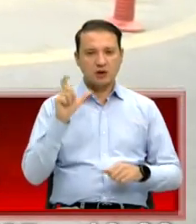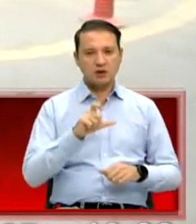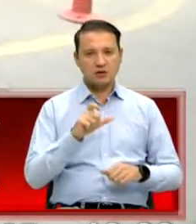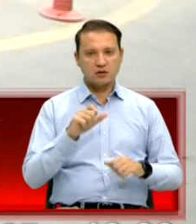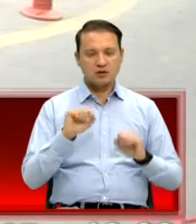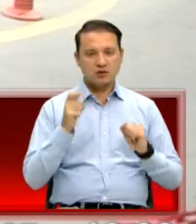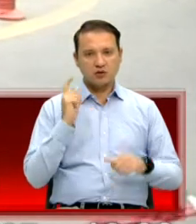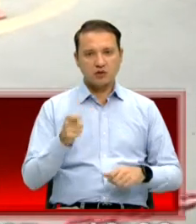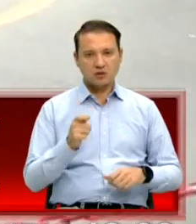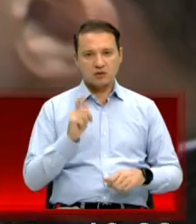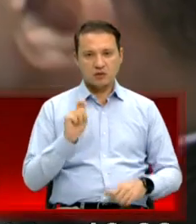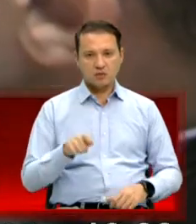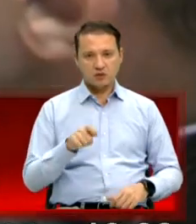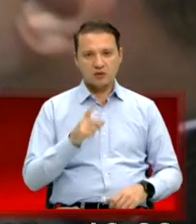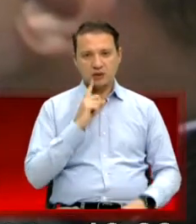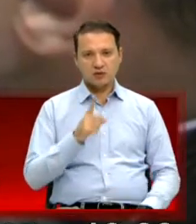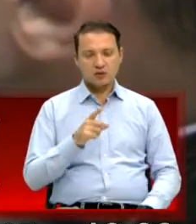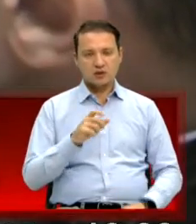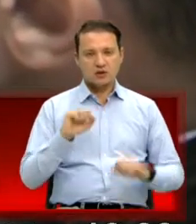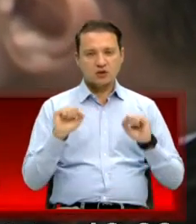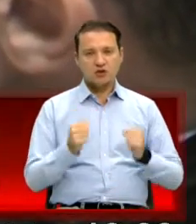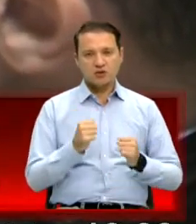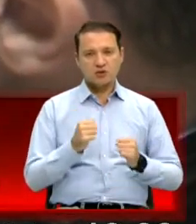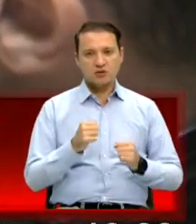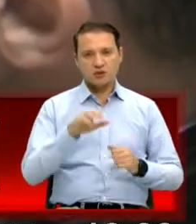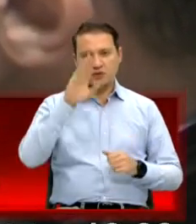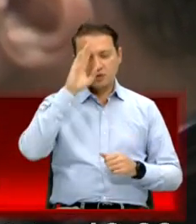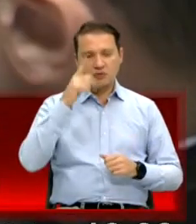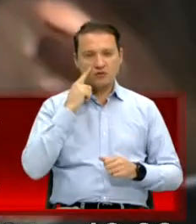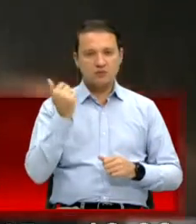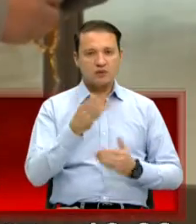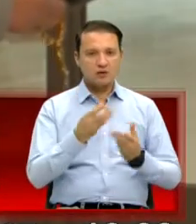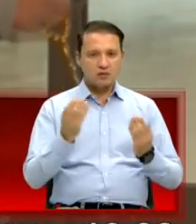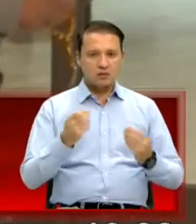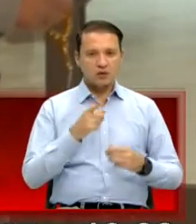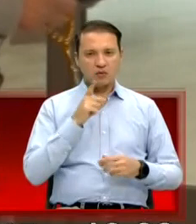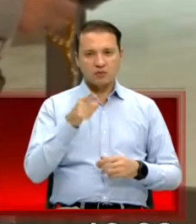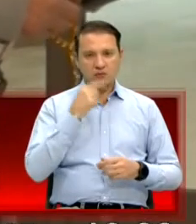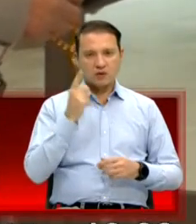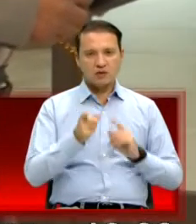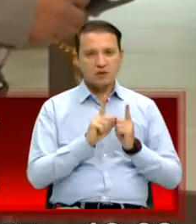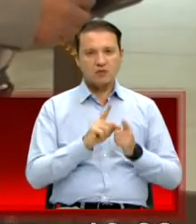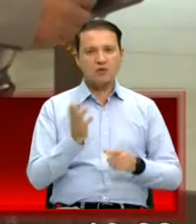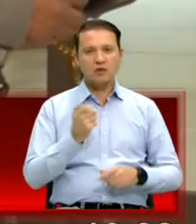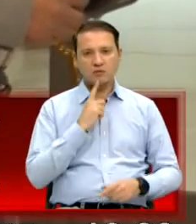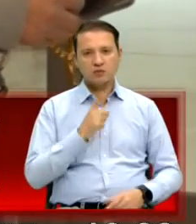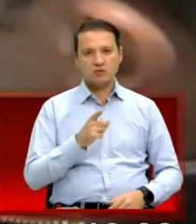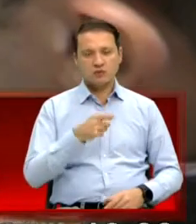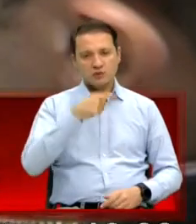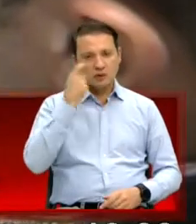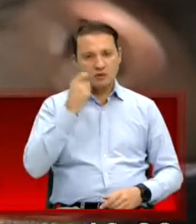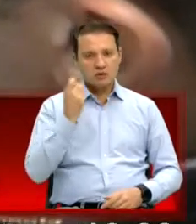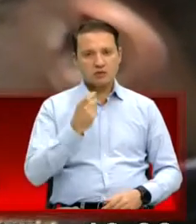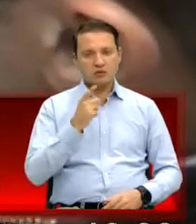kış şartlarında yapıyorlar. Diyoruz ki ya kışın İstanbul'da nüfus kalabalık. Ondan dolayı randevu alamıyoruz. Yazın